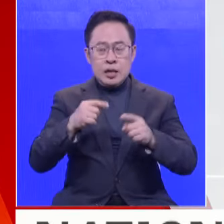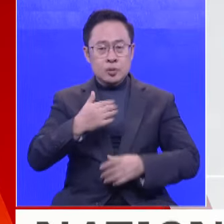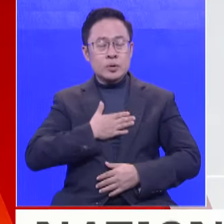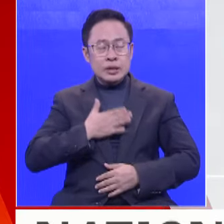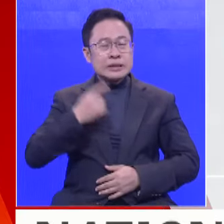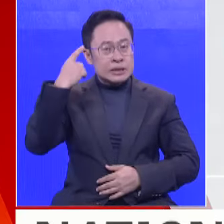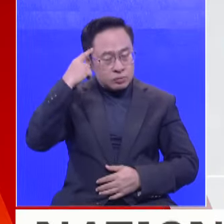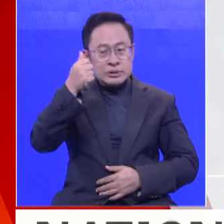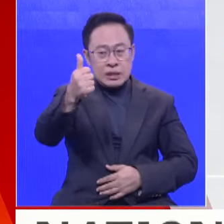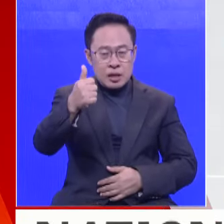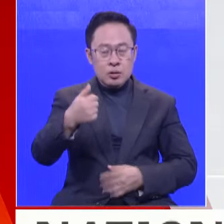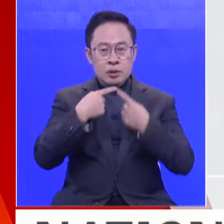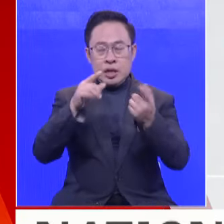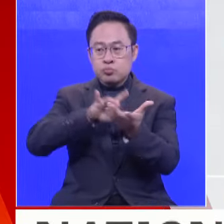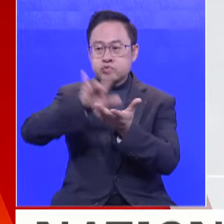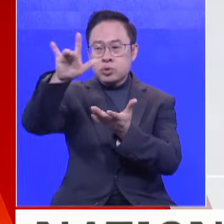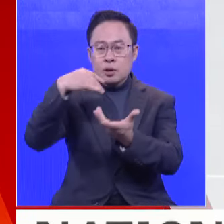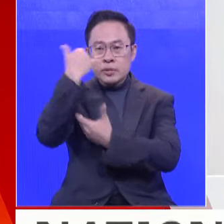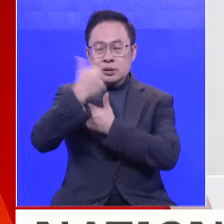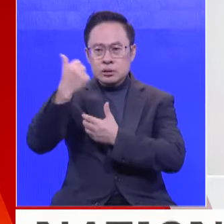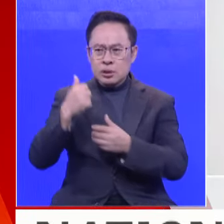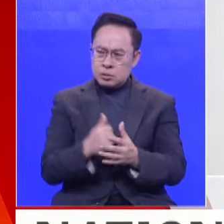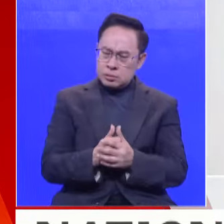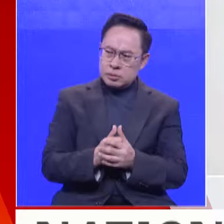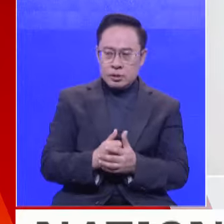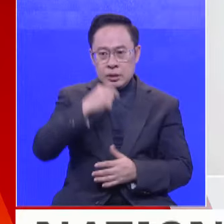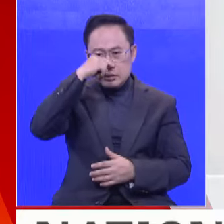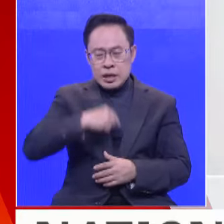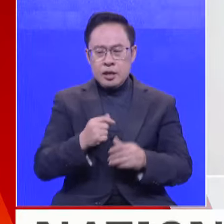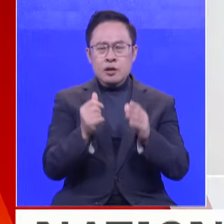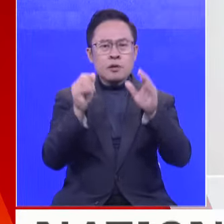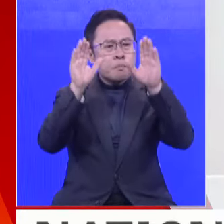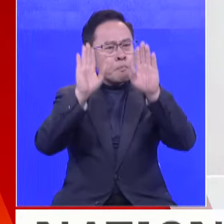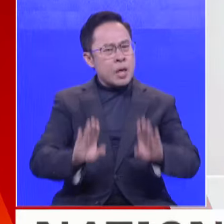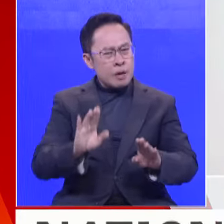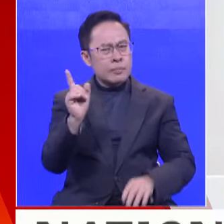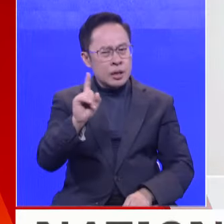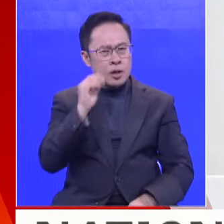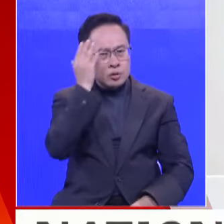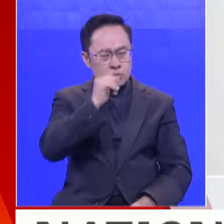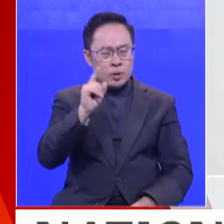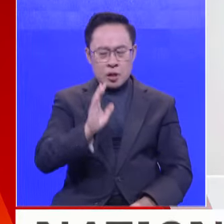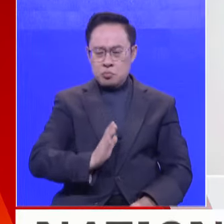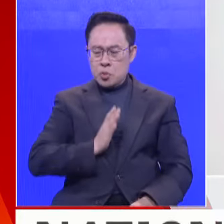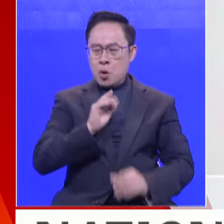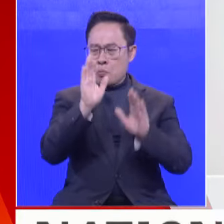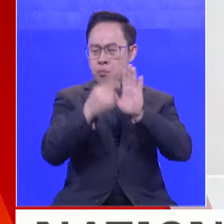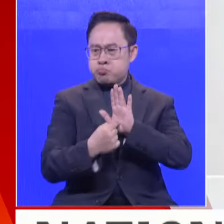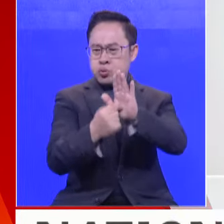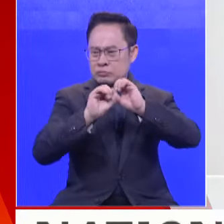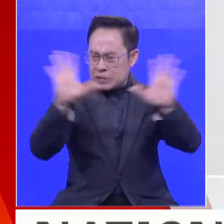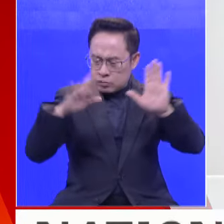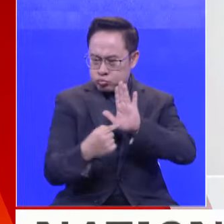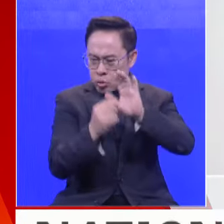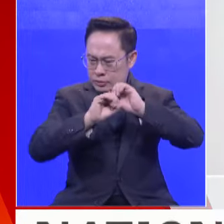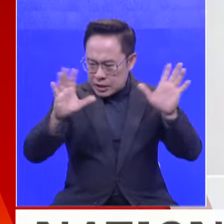าเกิดไปต่างประเทศแล้วประเทศไทยก็มีเอกลักษณ์มีศักดิ์มีสีนะคะก็อยากจะให้มีความเป็นไทยผสมผสานไปด้ว